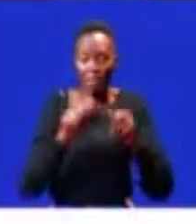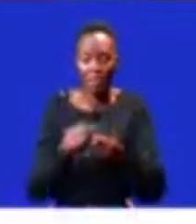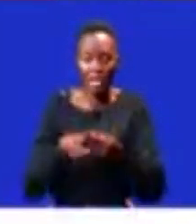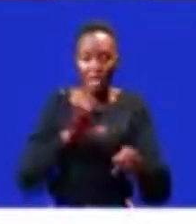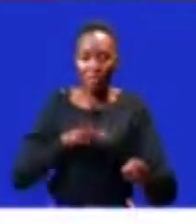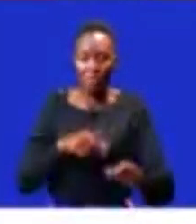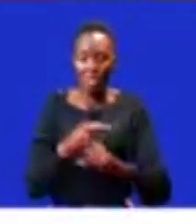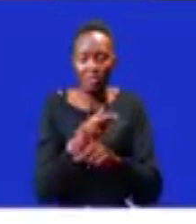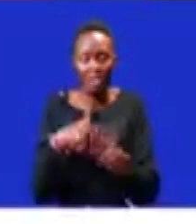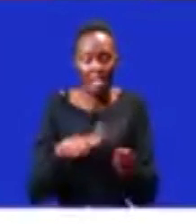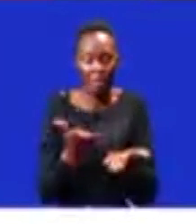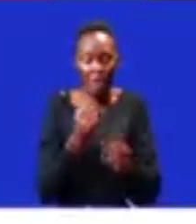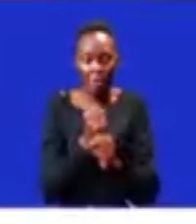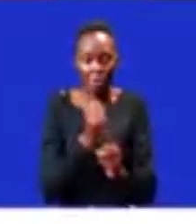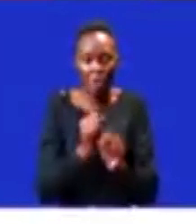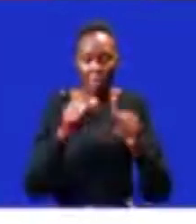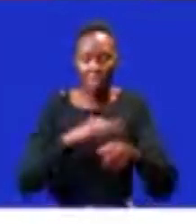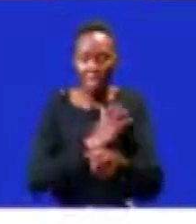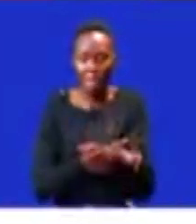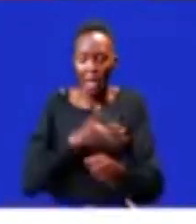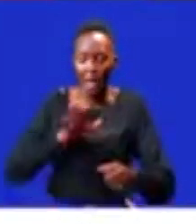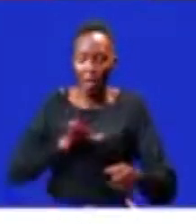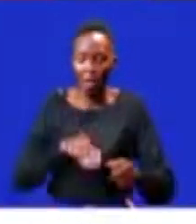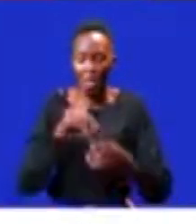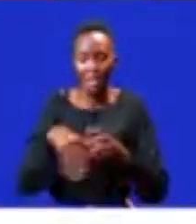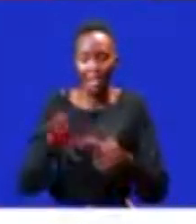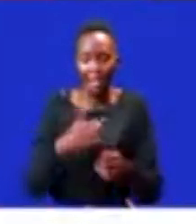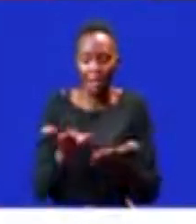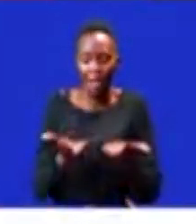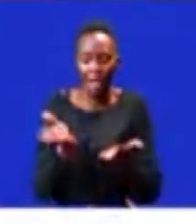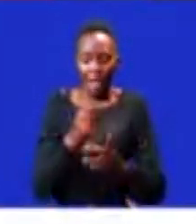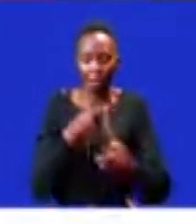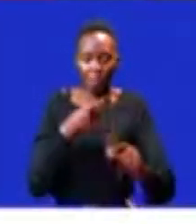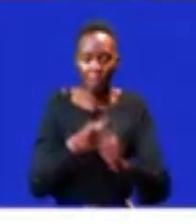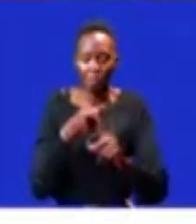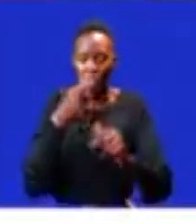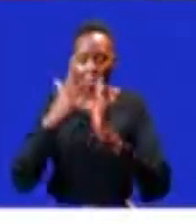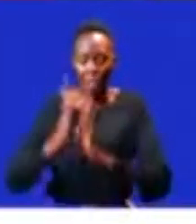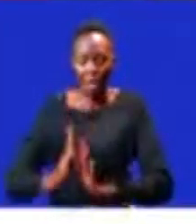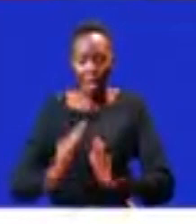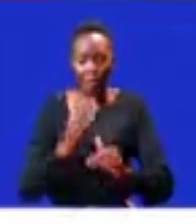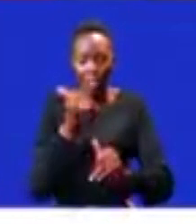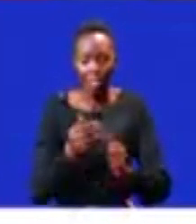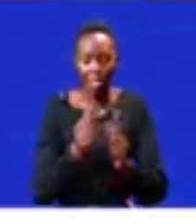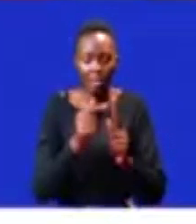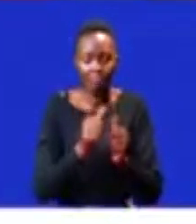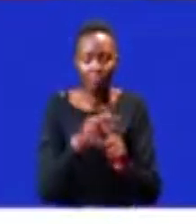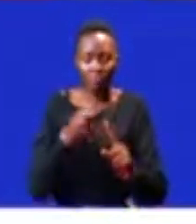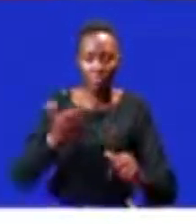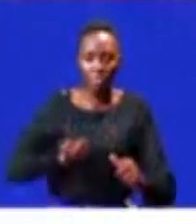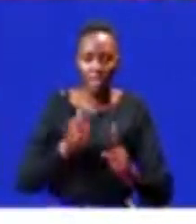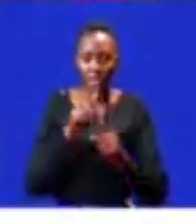kuonde mopogore opogore ma watiye, wanyalo tiego wakeyini e gwenge wa ma ka ochakore gi udi kochakore kuom nyiri potindo nyaka